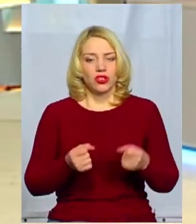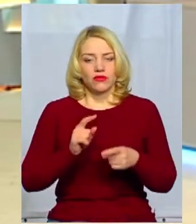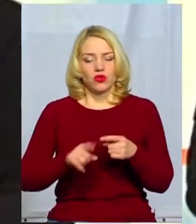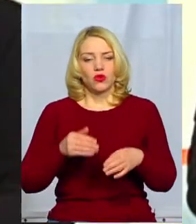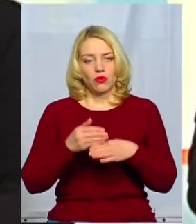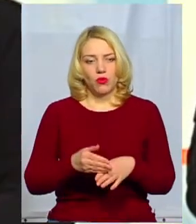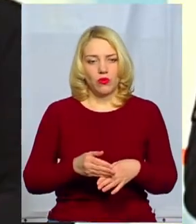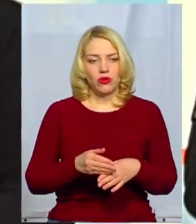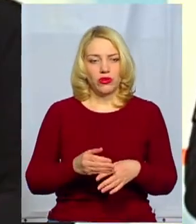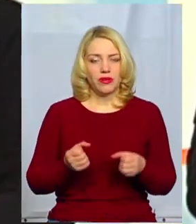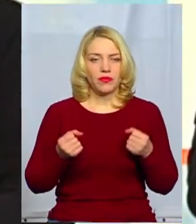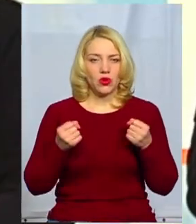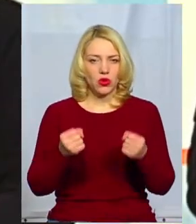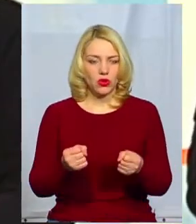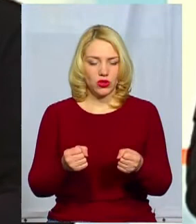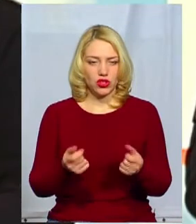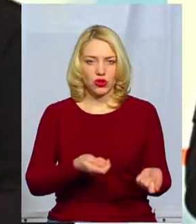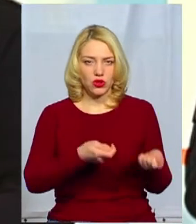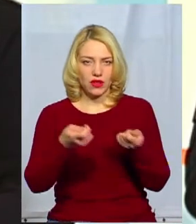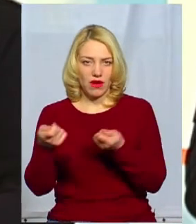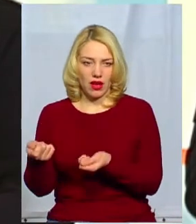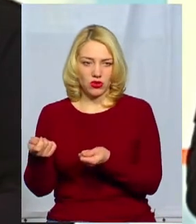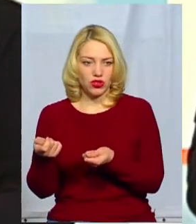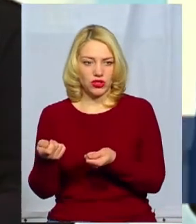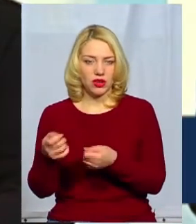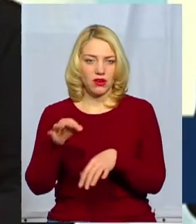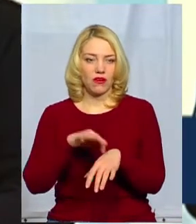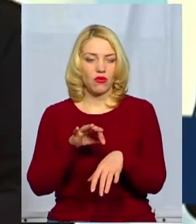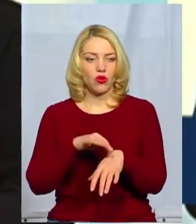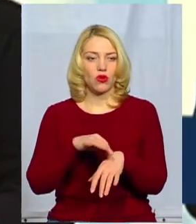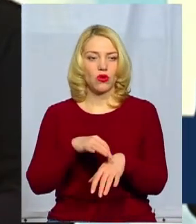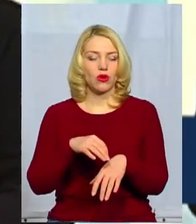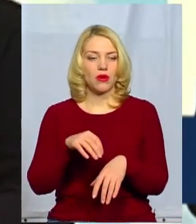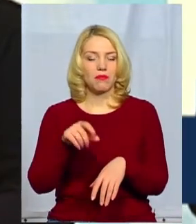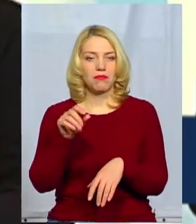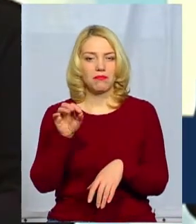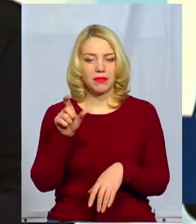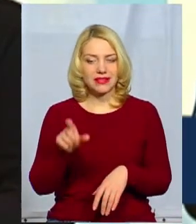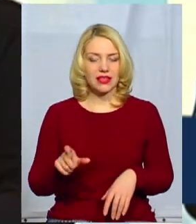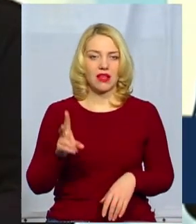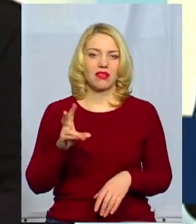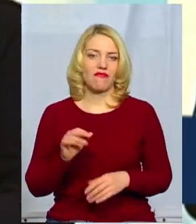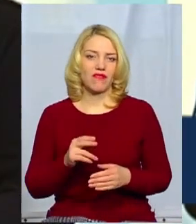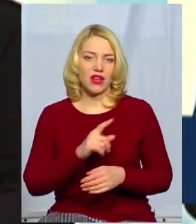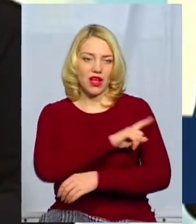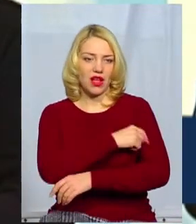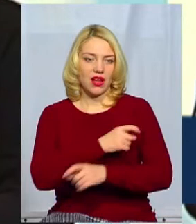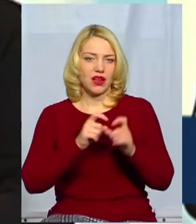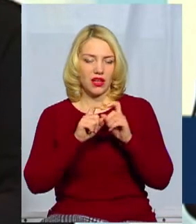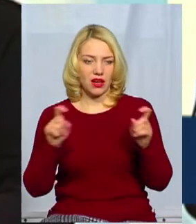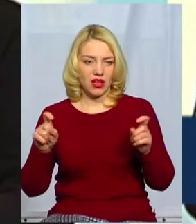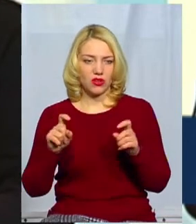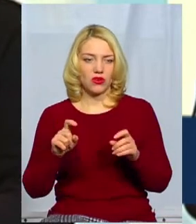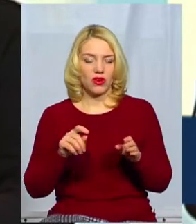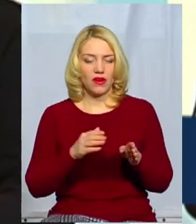допомоги, рухаючи на доставляючи хворого пацієнта в лікарню, відхилився від